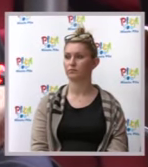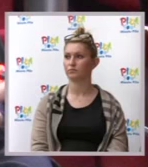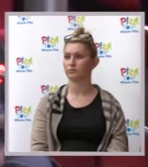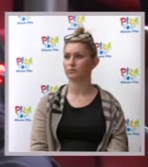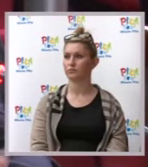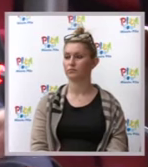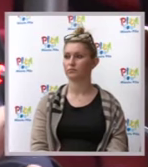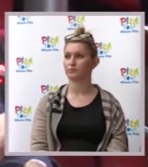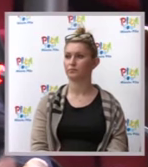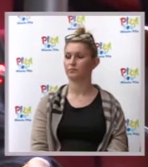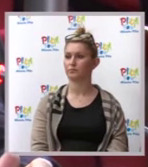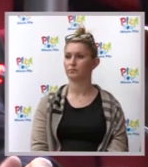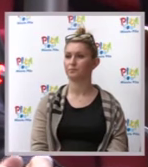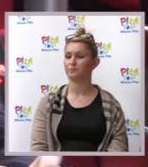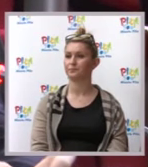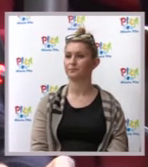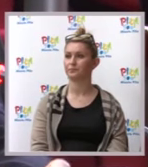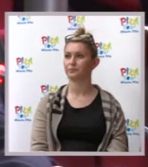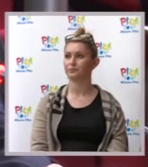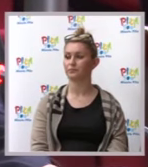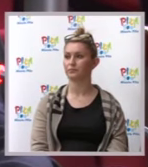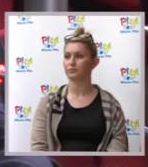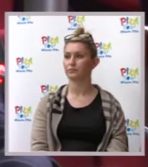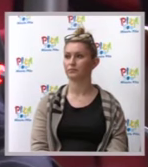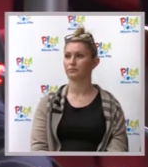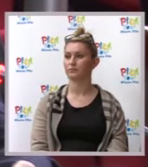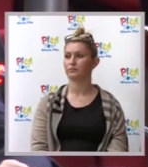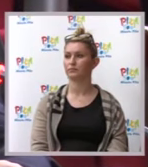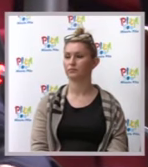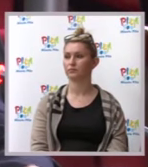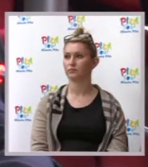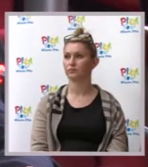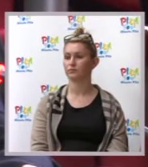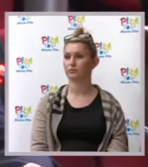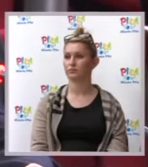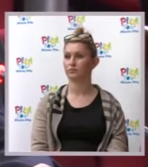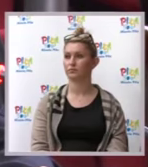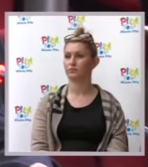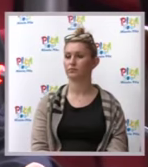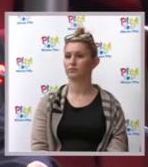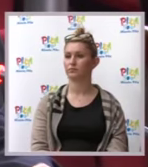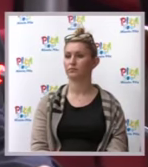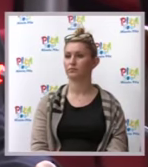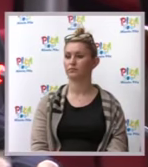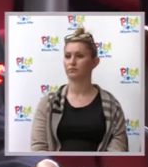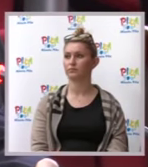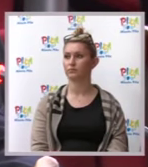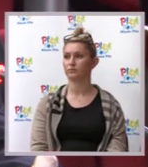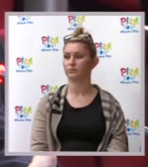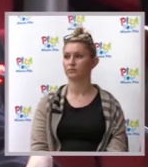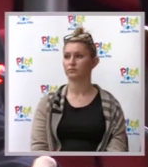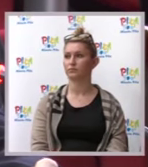wszystkich sąsiednich, we wszystkich, nie kojarzę w tej chwili gminy, chyba w naszej okolicy, która co